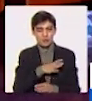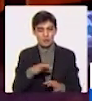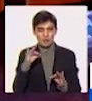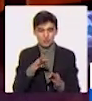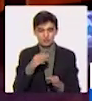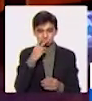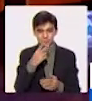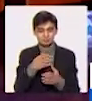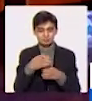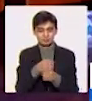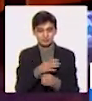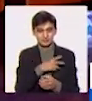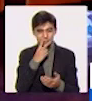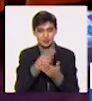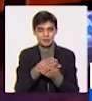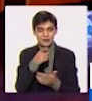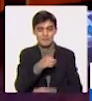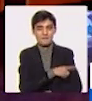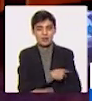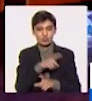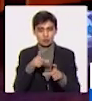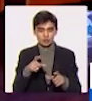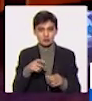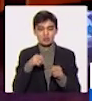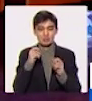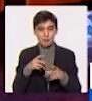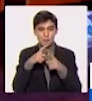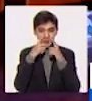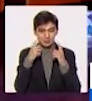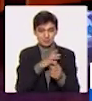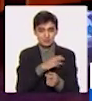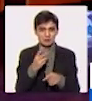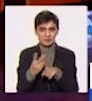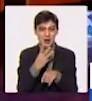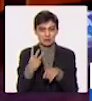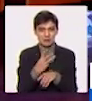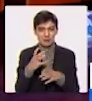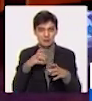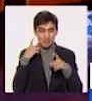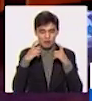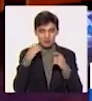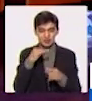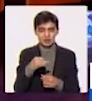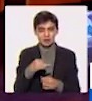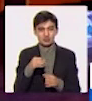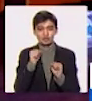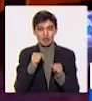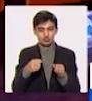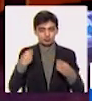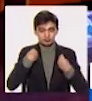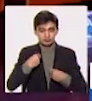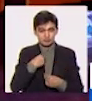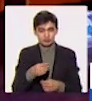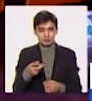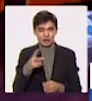біріне өзімді көрсетіп отырмыз. Осында дәрігерлер кәдімгі маскаларды бірнеше қабаттап киет, және қорғаныш киімдерінің өзін